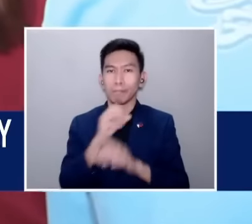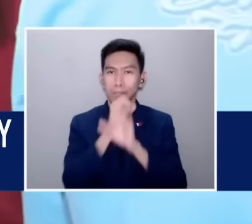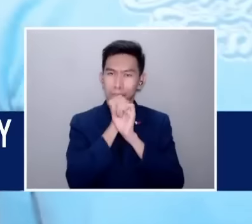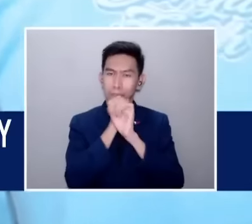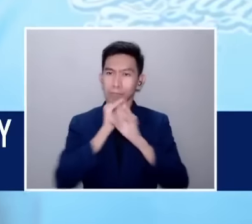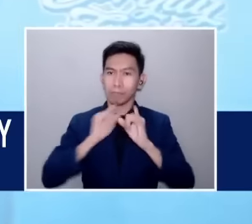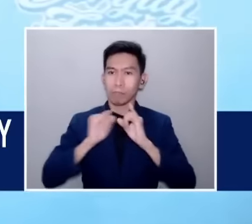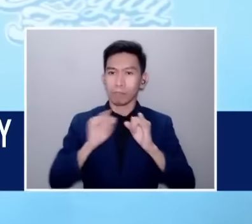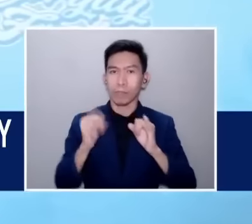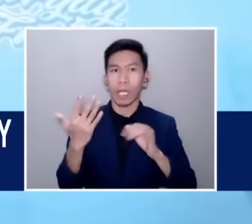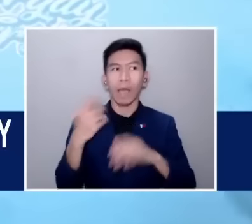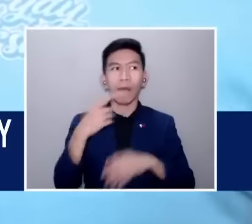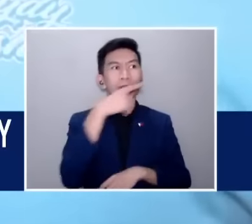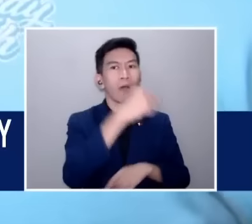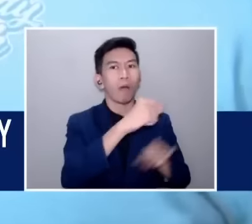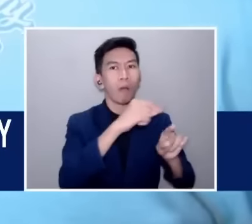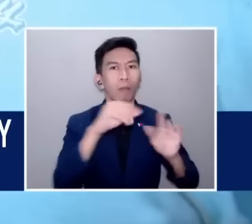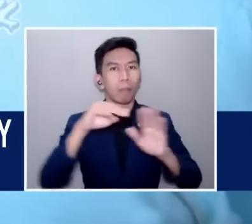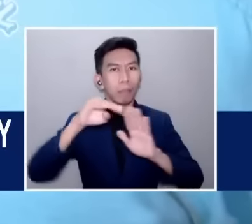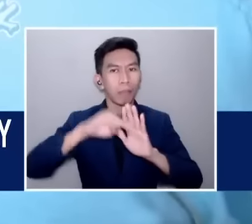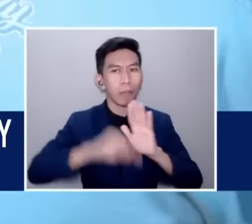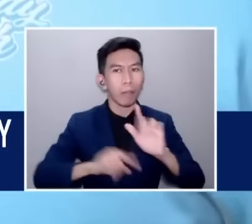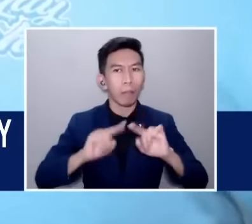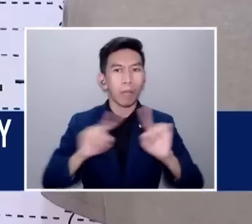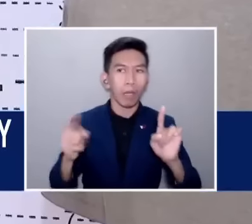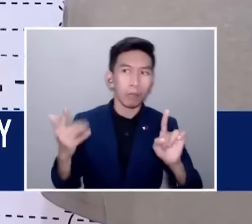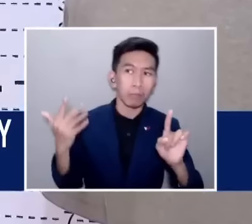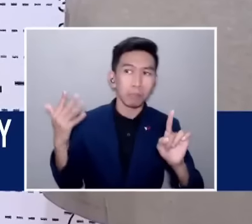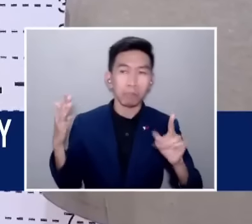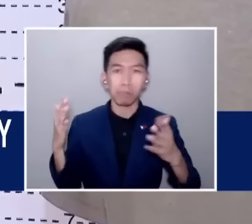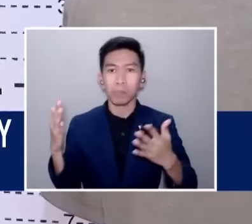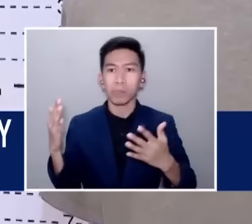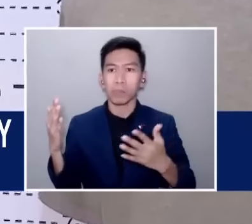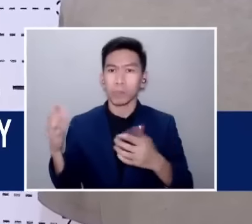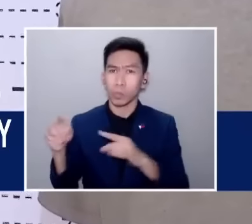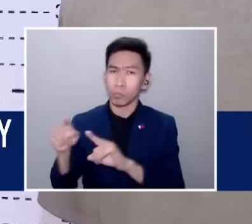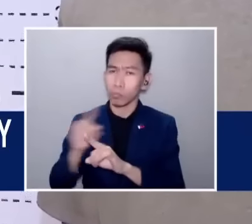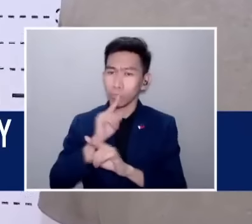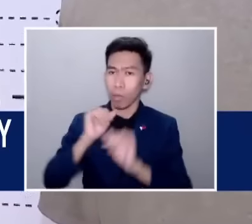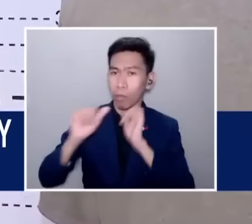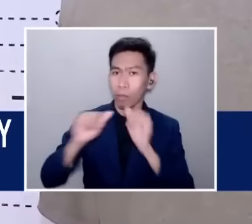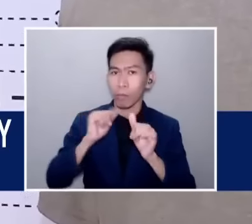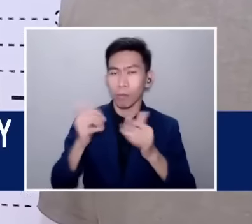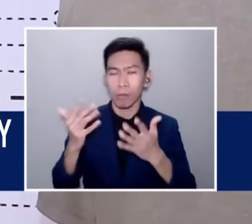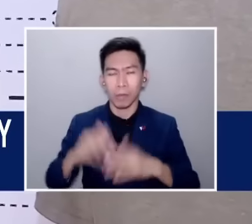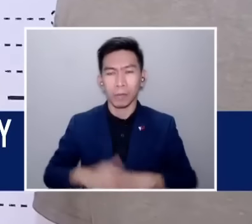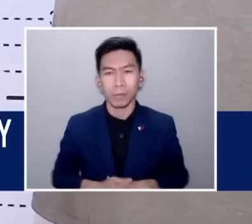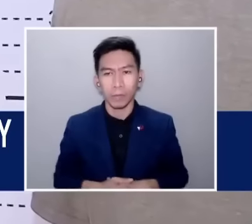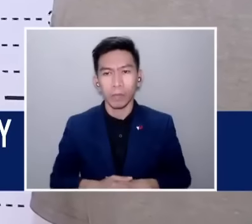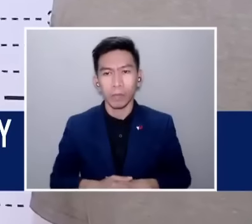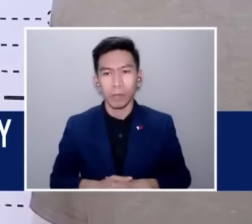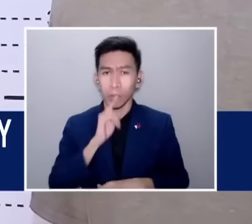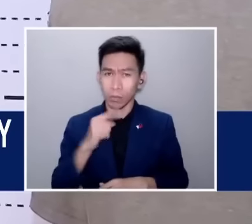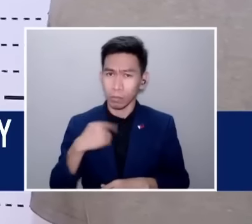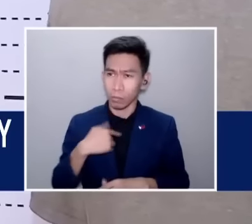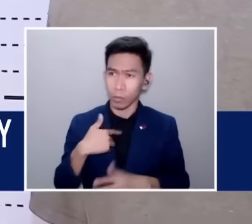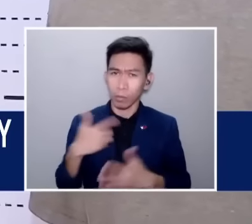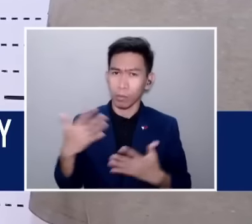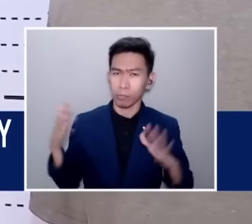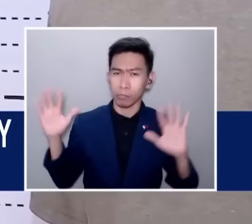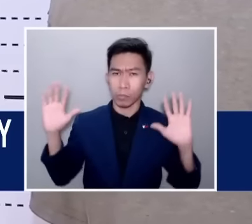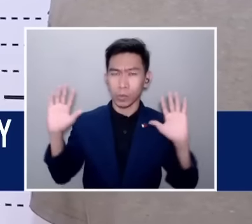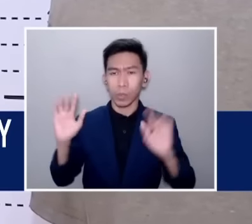ng mga sospek pero wala naman umano silang natatanggap. Yun po sir, wala rin po kami kinalaman doon, gawa sa iba po kami katrabaho, bali umuwi lang po